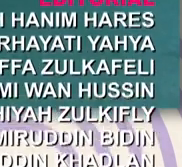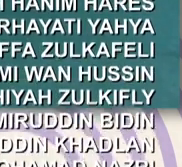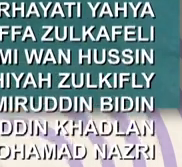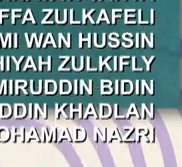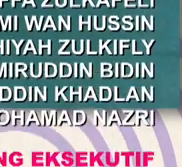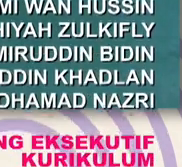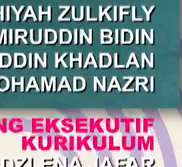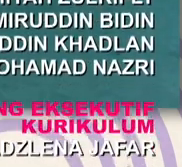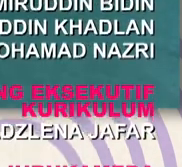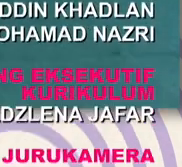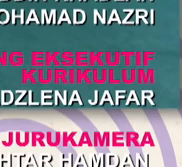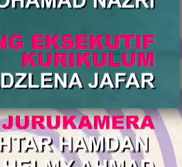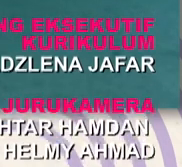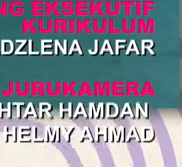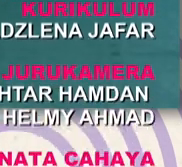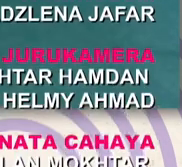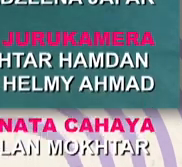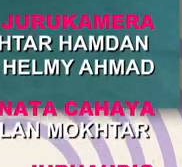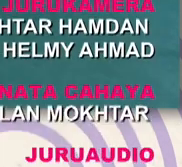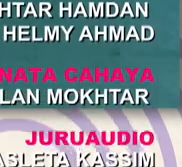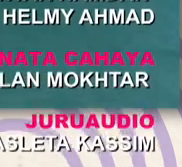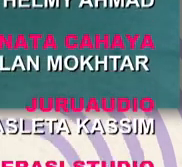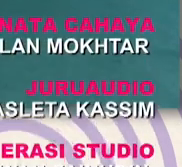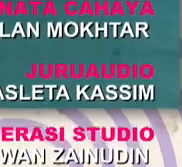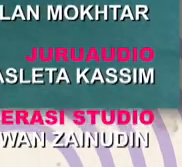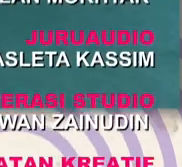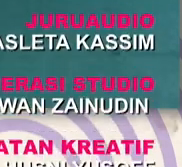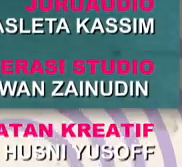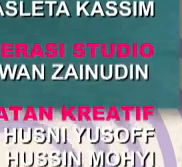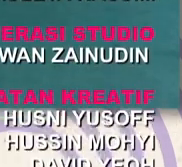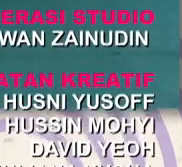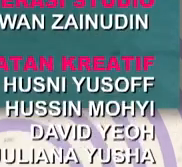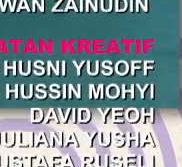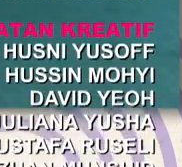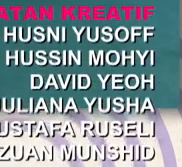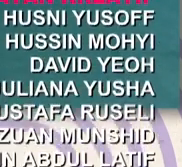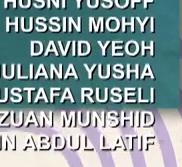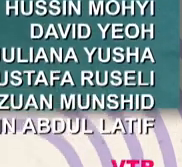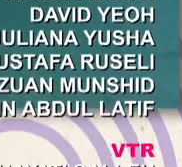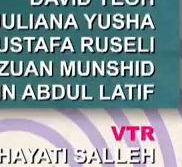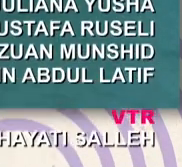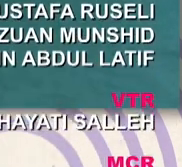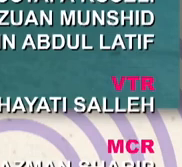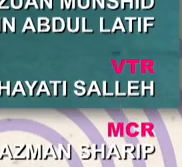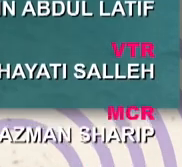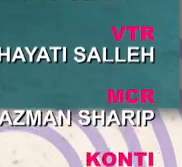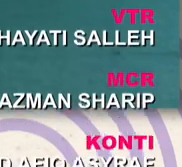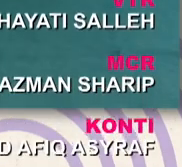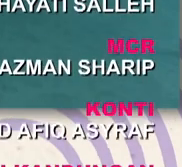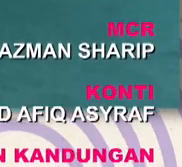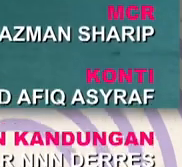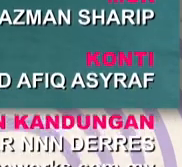SD musafah masak rendang di malam hari tentang dimasak dalam